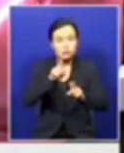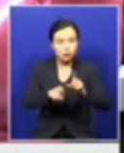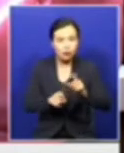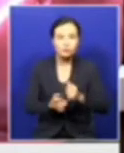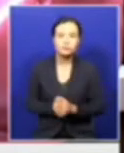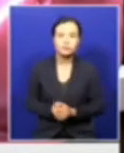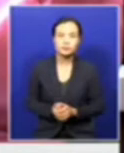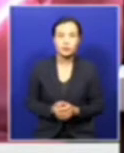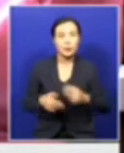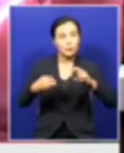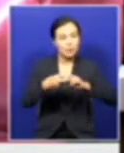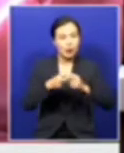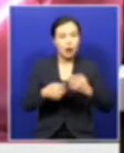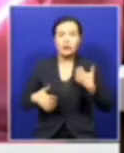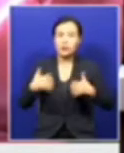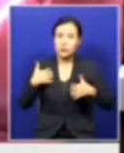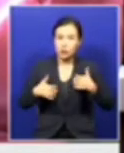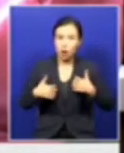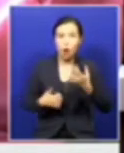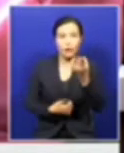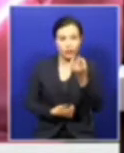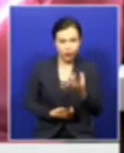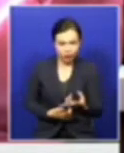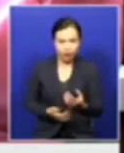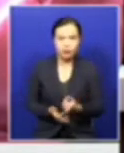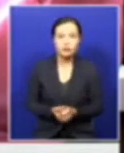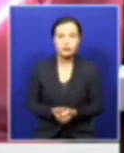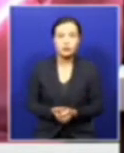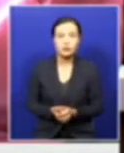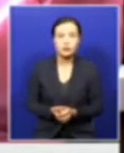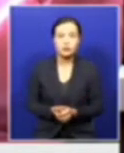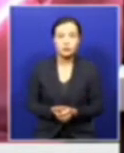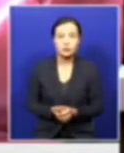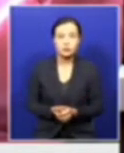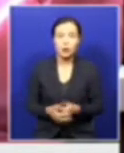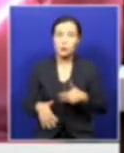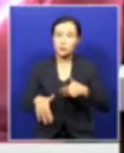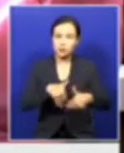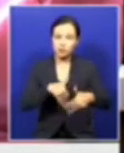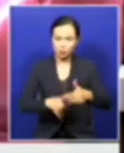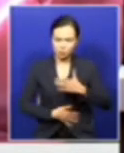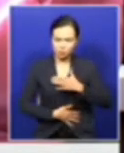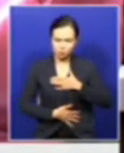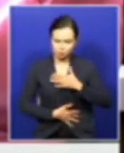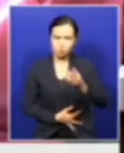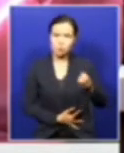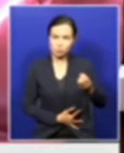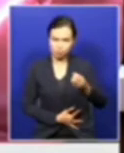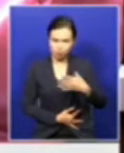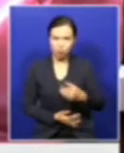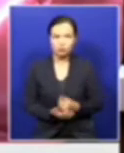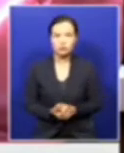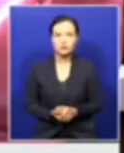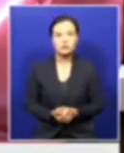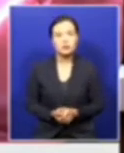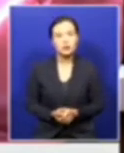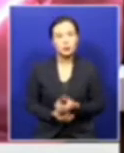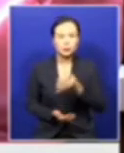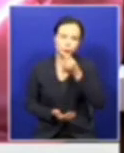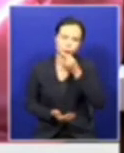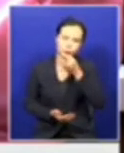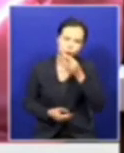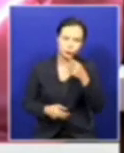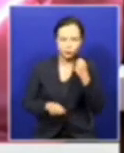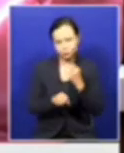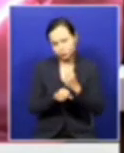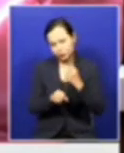ได้รับปัญหาความเดือดร้อนอย่างไรบ้างประชาชนของดิฉันแจ้งว่าทำมาหากินยากลำบากม